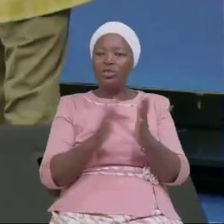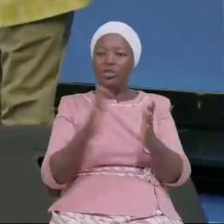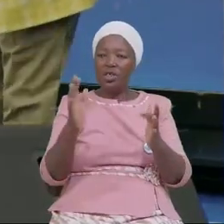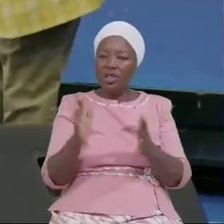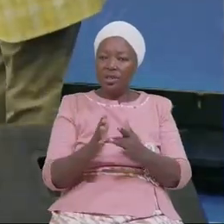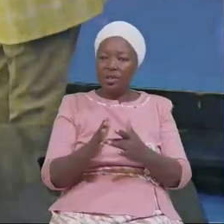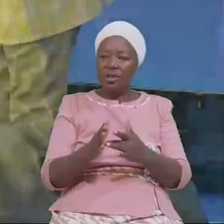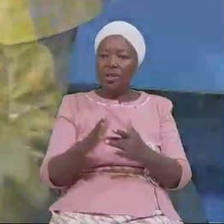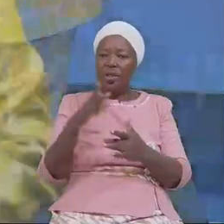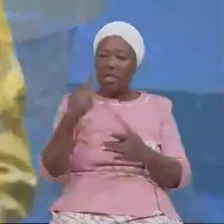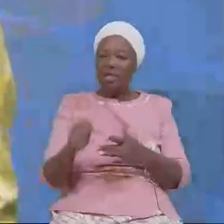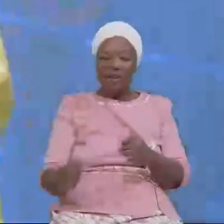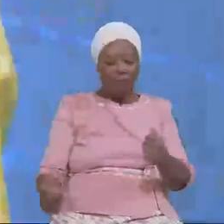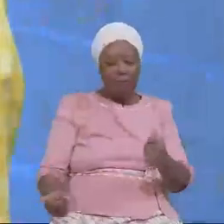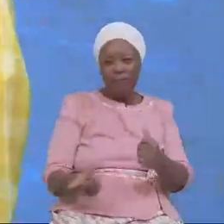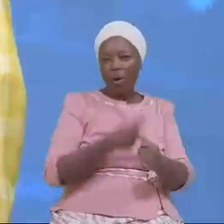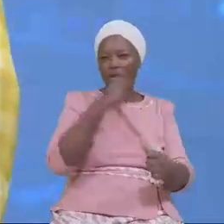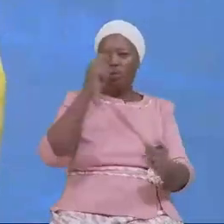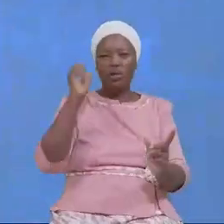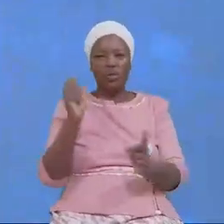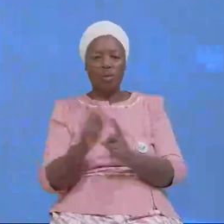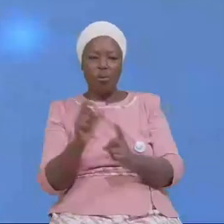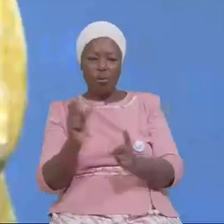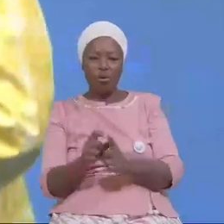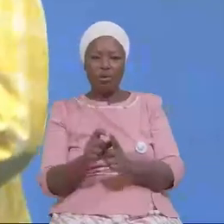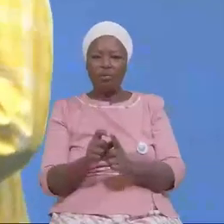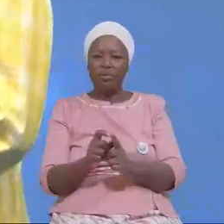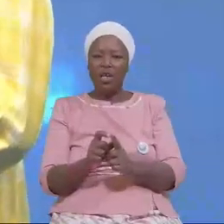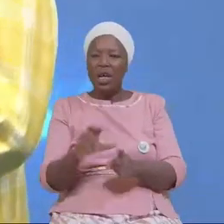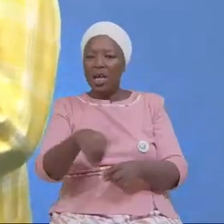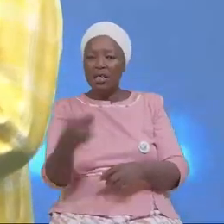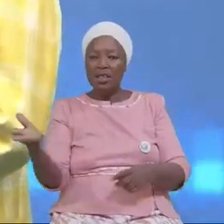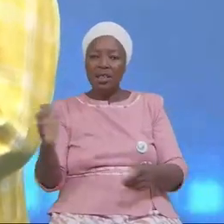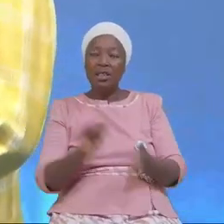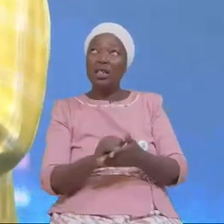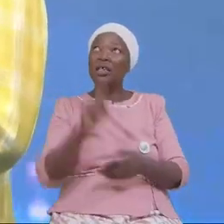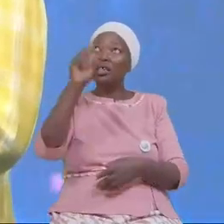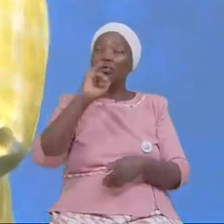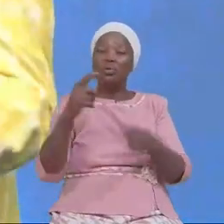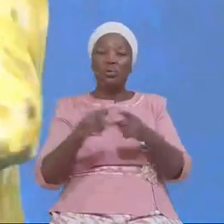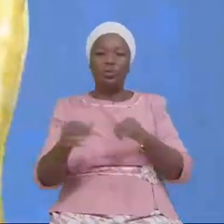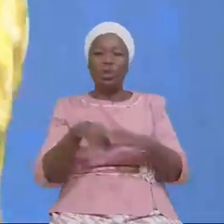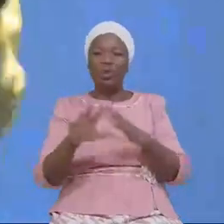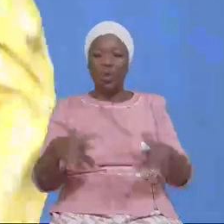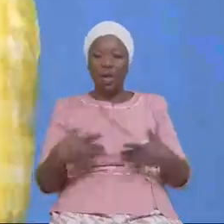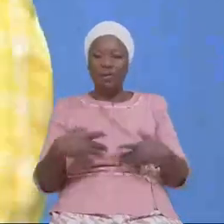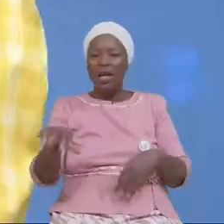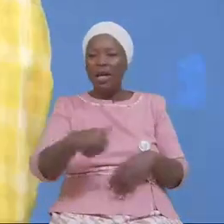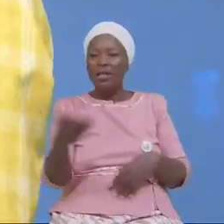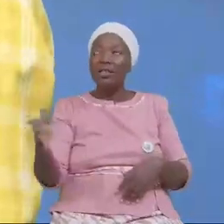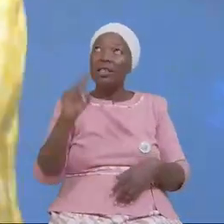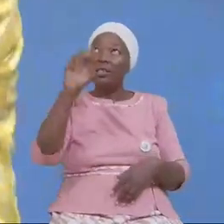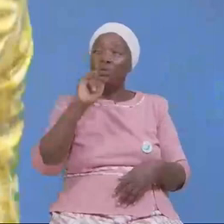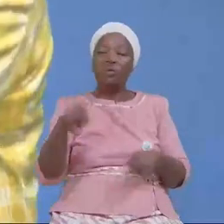Jésus est la parole suprême. Tout ce qu'il veut faire dans votre vie, tout ce qu'il